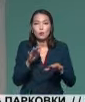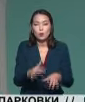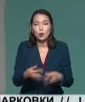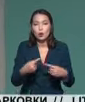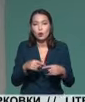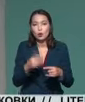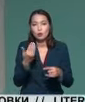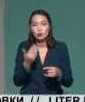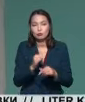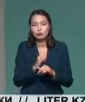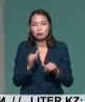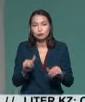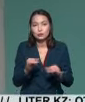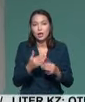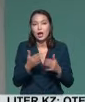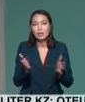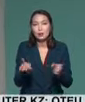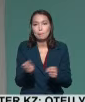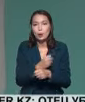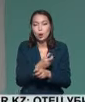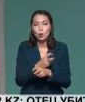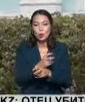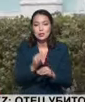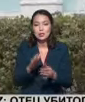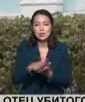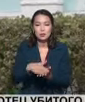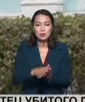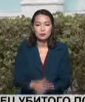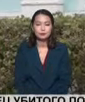разможженной раной и открытыми переломами костей стопы.